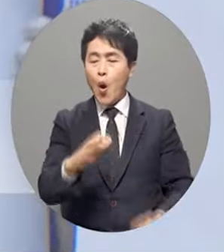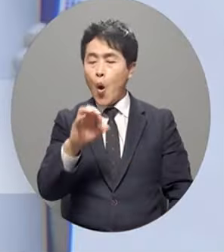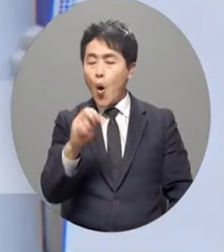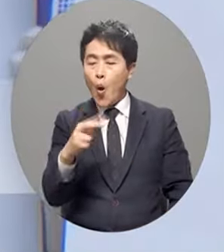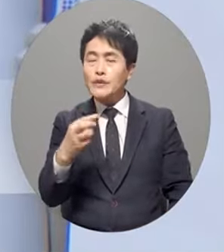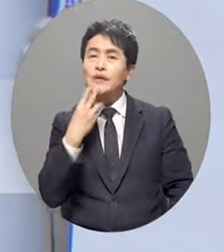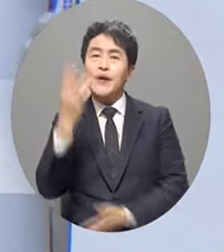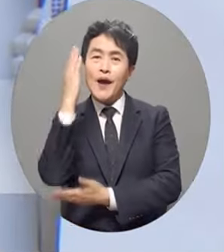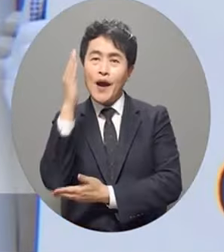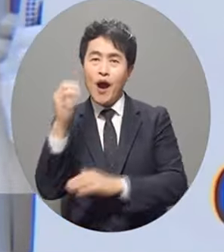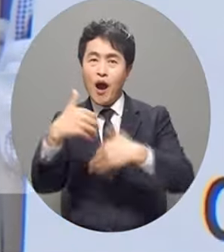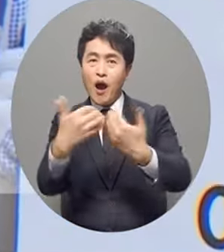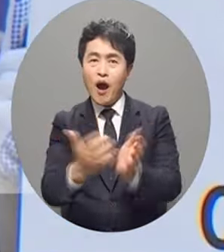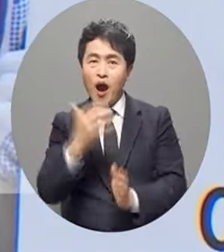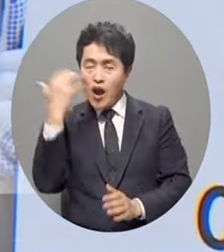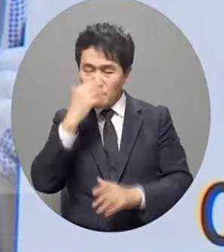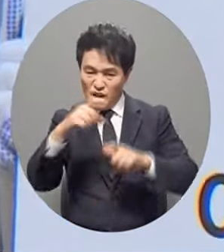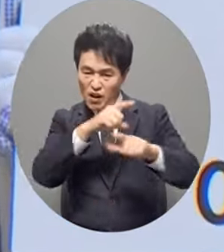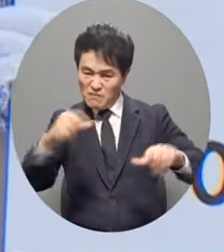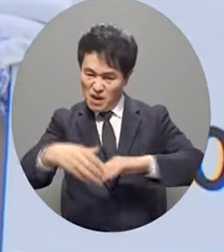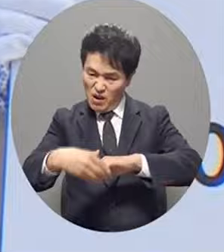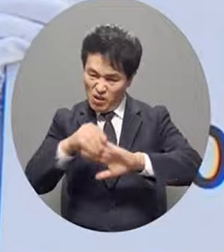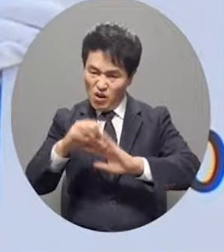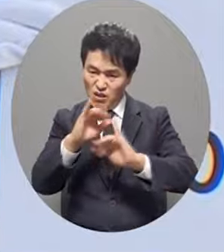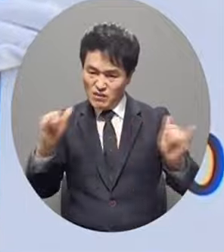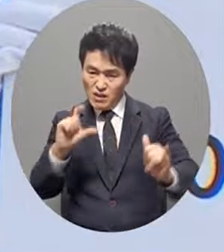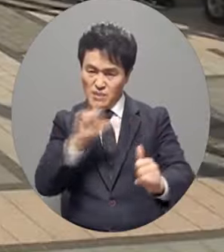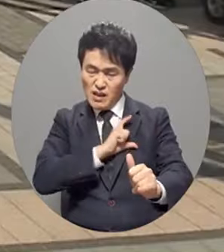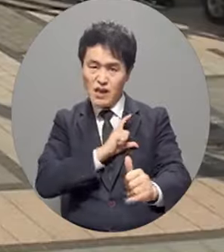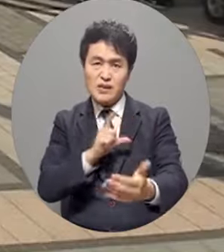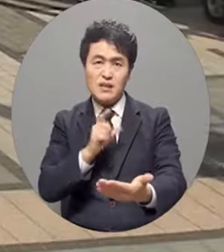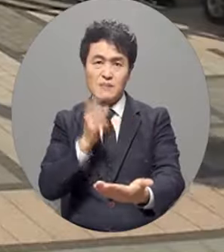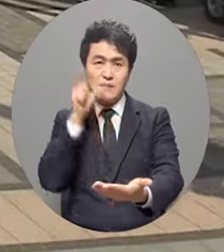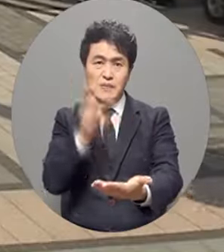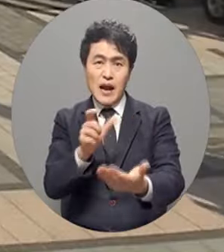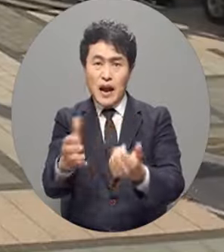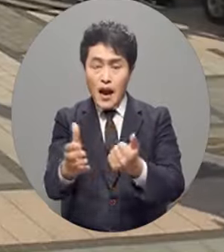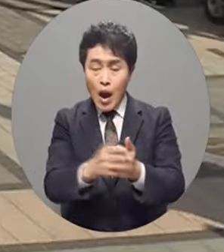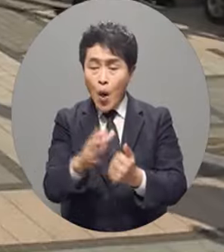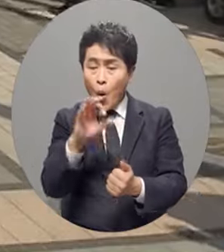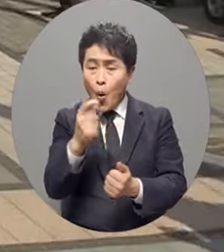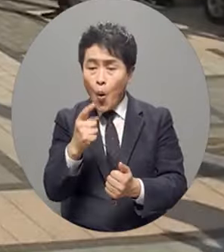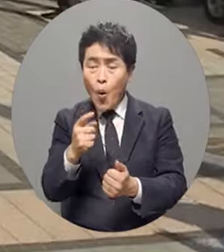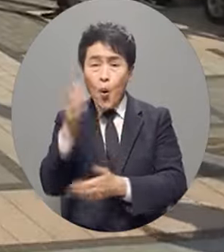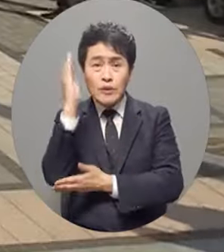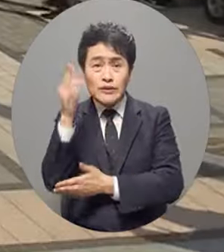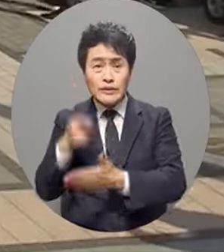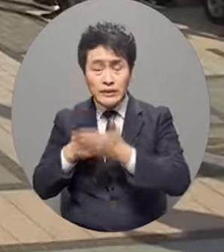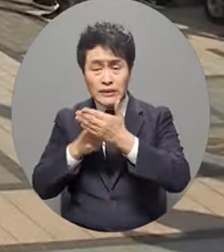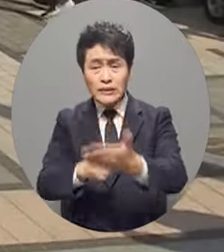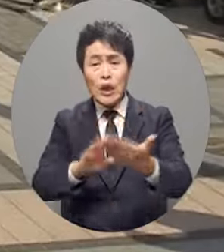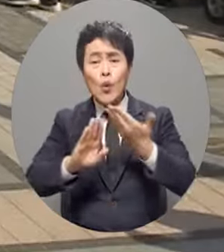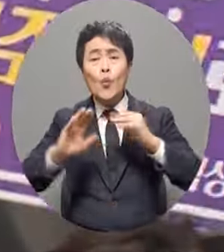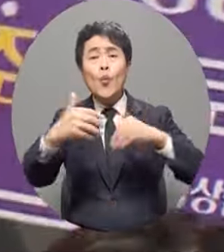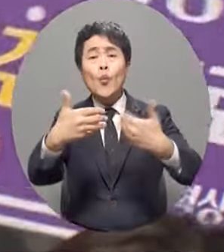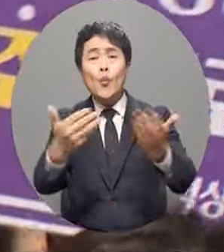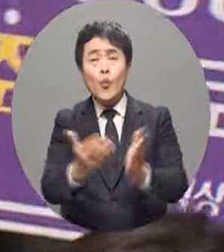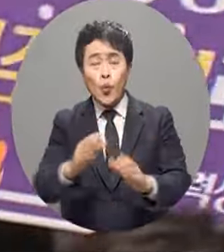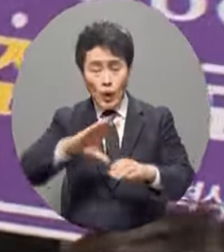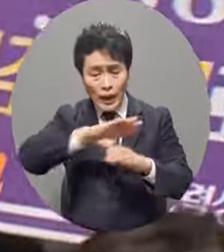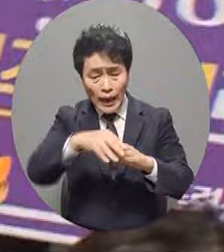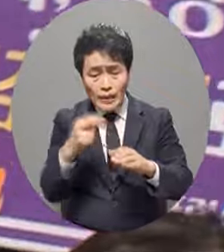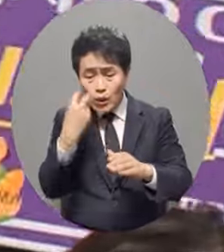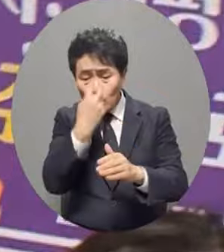서울시장을 성평등 걸림돌 인사로 지목했습니다. 오 시장이 추진 중인 외국인 가사돌봄 노동자 시범